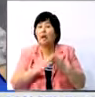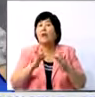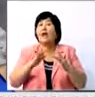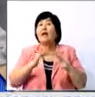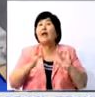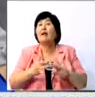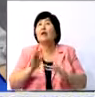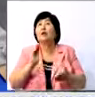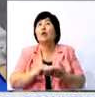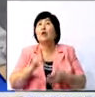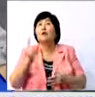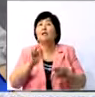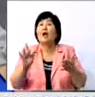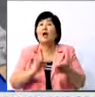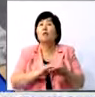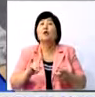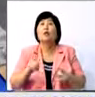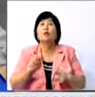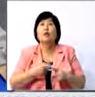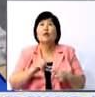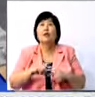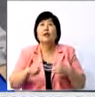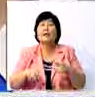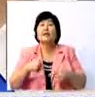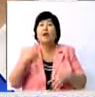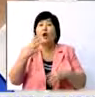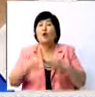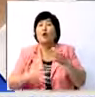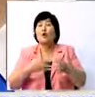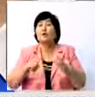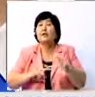электроны. Во-первых, планшет. Почему? Он идет через спутник и сразу